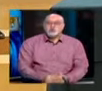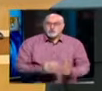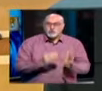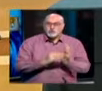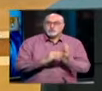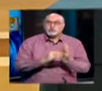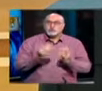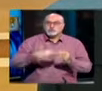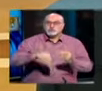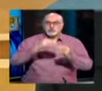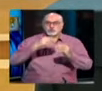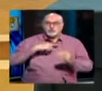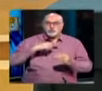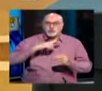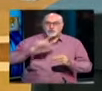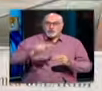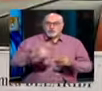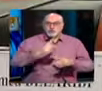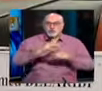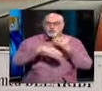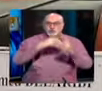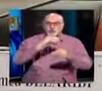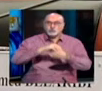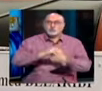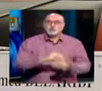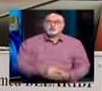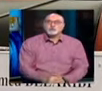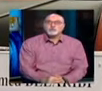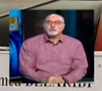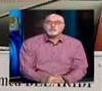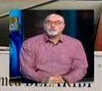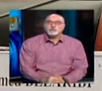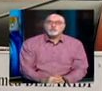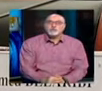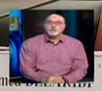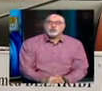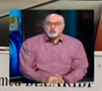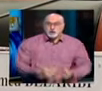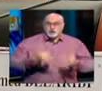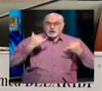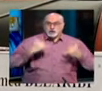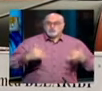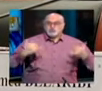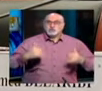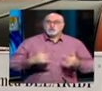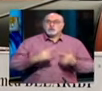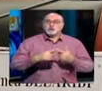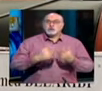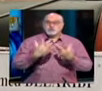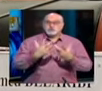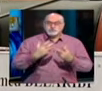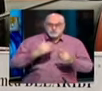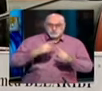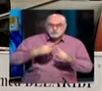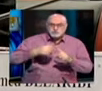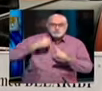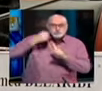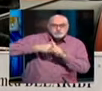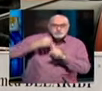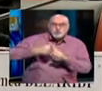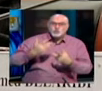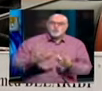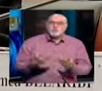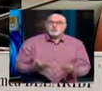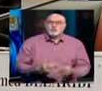الجزائر حضورها الاقتصادي. وانطلاقا من حرص الجزائر على التعريف بالمنتوجات الوطنية لدى المستهلك